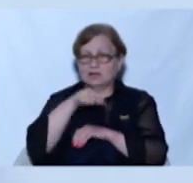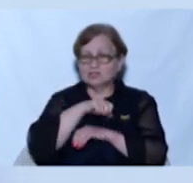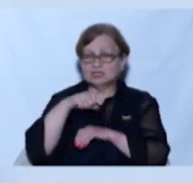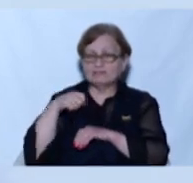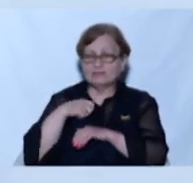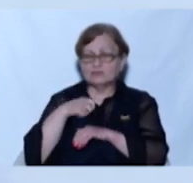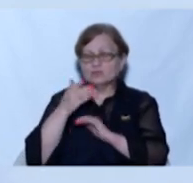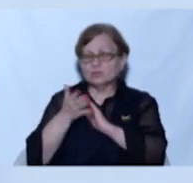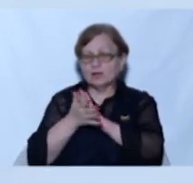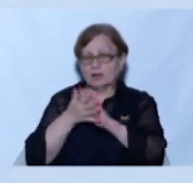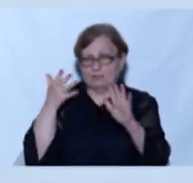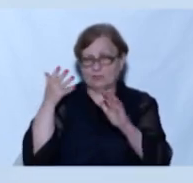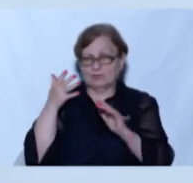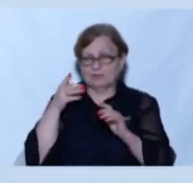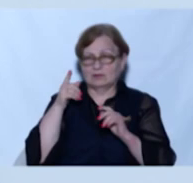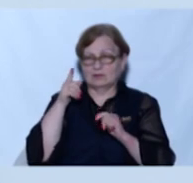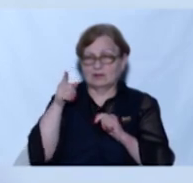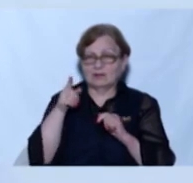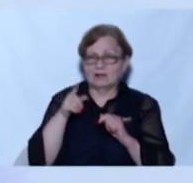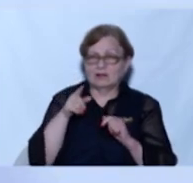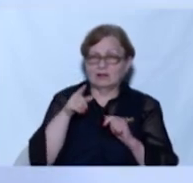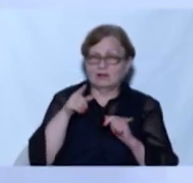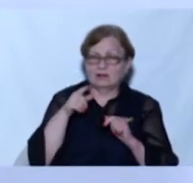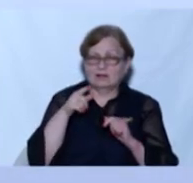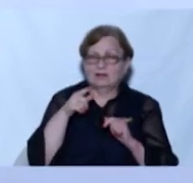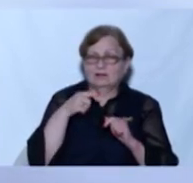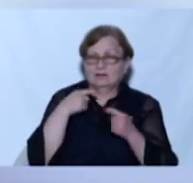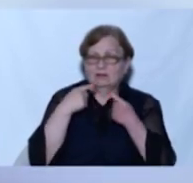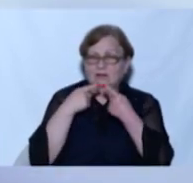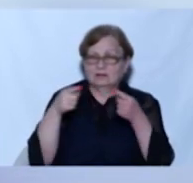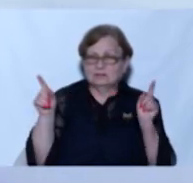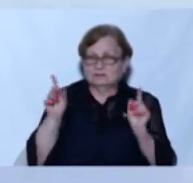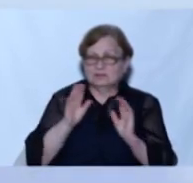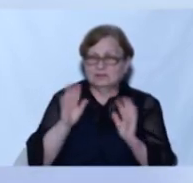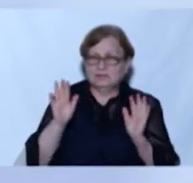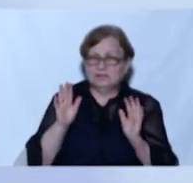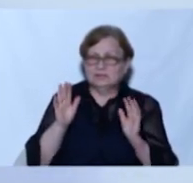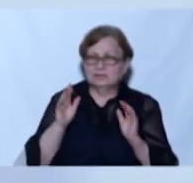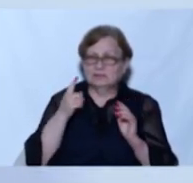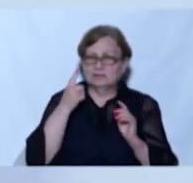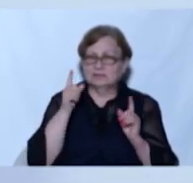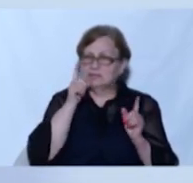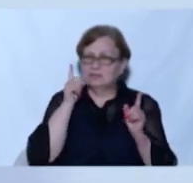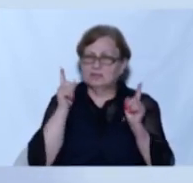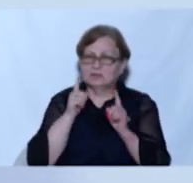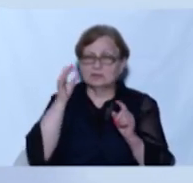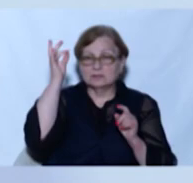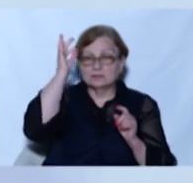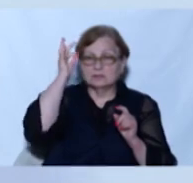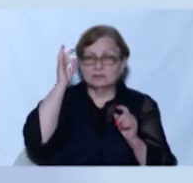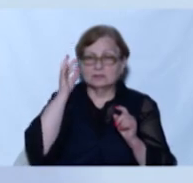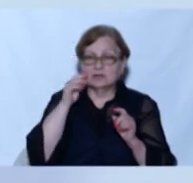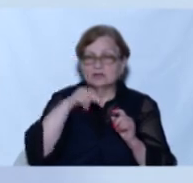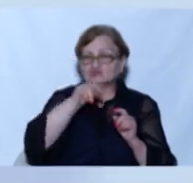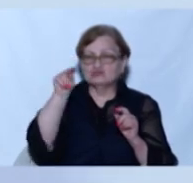ამოიგითხავ. აი ზუსტად ამას ამბობდა უიალქნოში. მე აი სხვა რომ არაფერი ვთქვათ, ერთი პატარა ეპიზოდი გავიხსენოთ